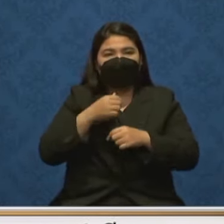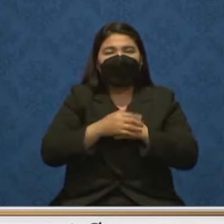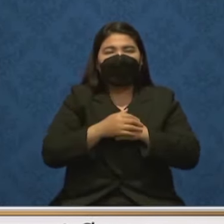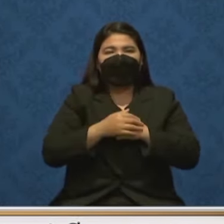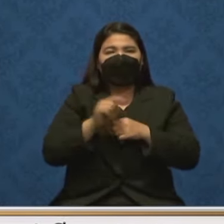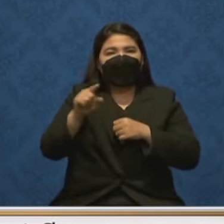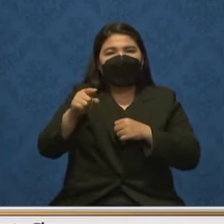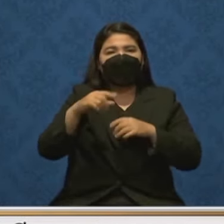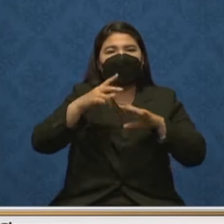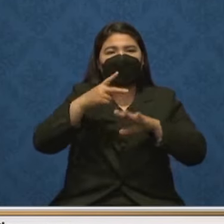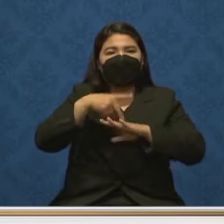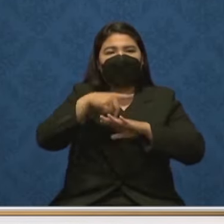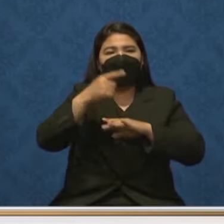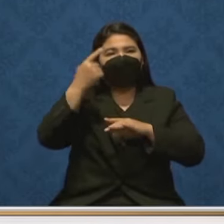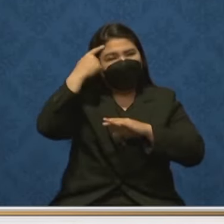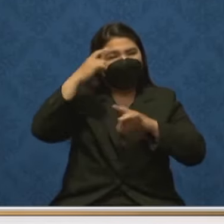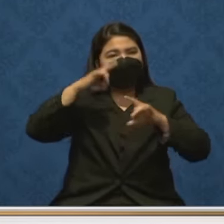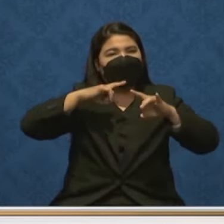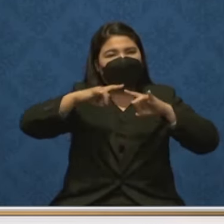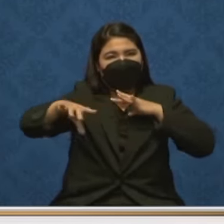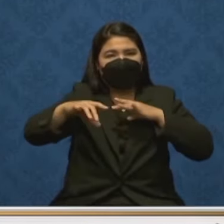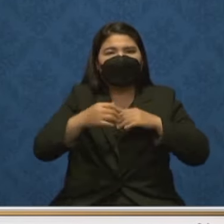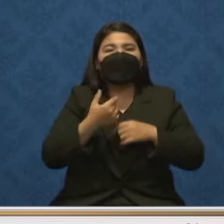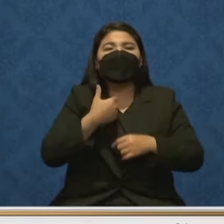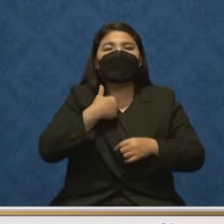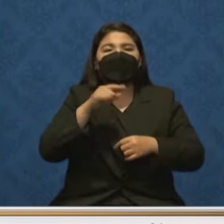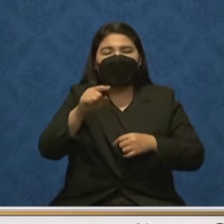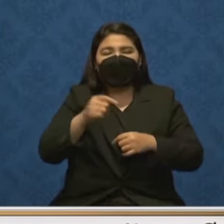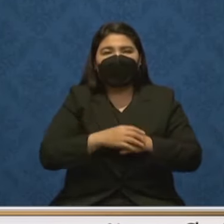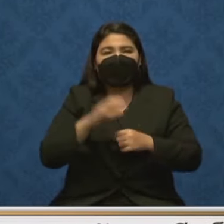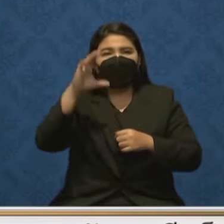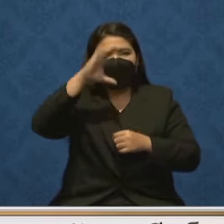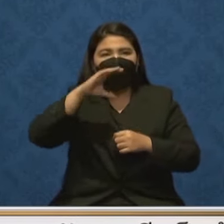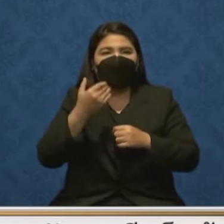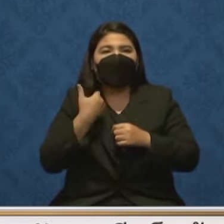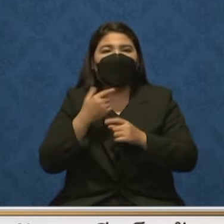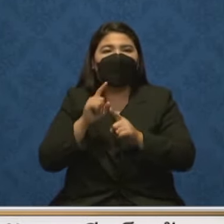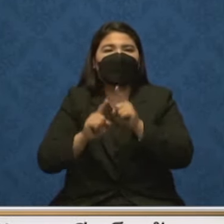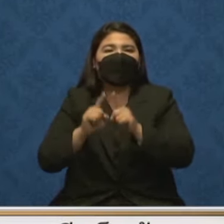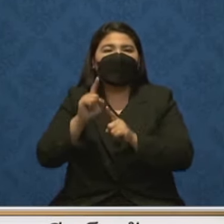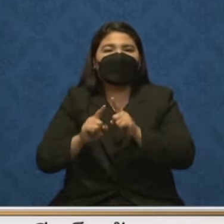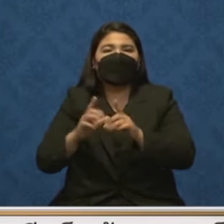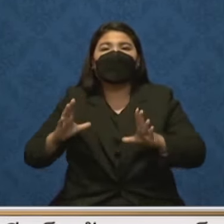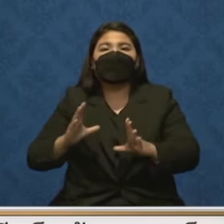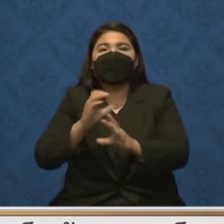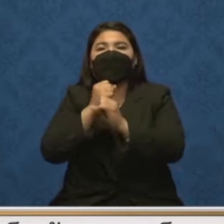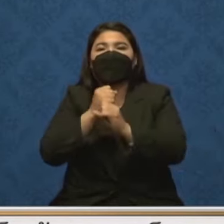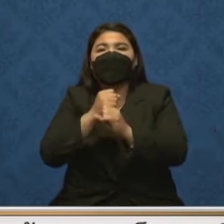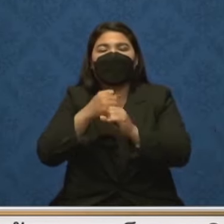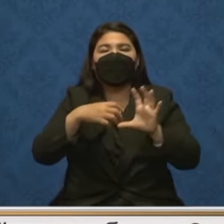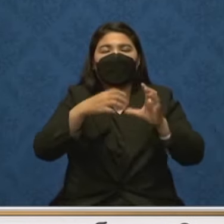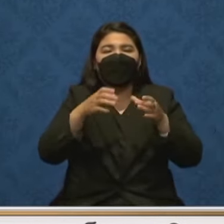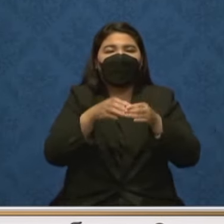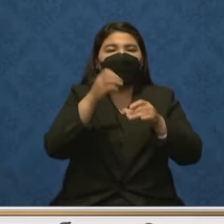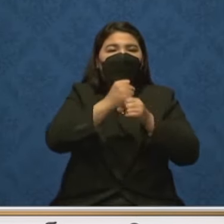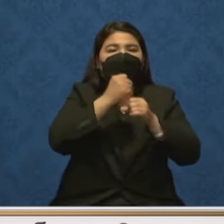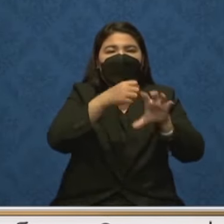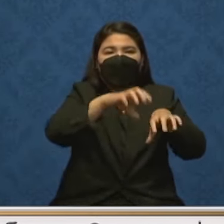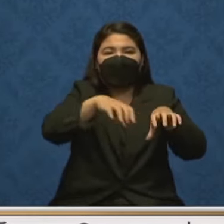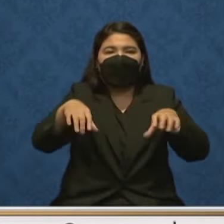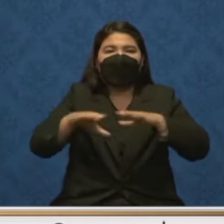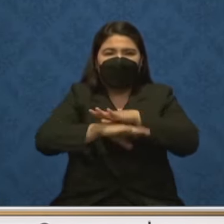เห็นแย้งกับฉันนะคะดิฉันขอท้าค่ะว่าให้นำผลสัมฤทธิ์ของหน่วยงานที่พูดมาเหล่านี้เป็นหลักฐานมาแสดง